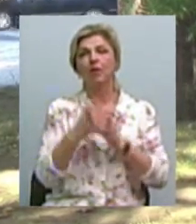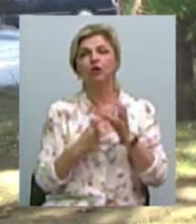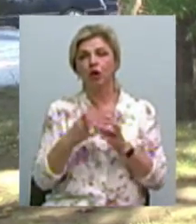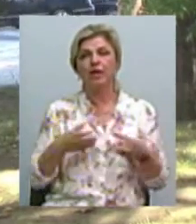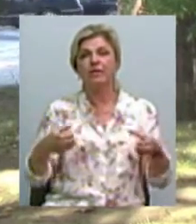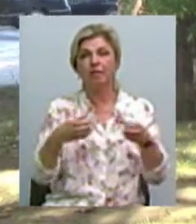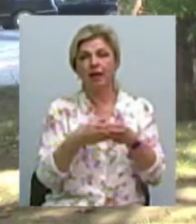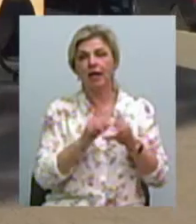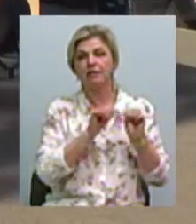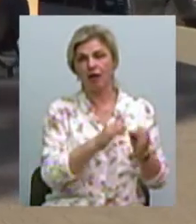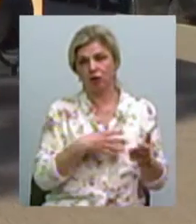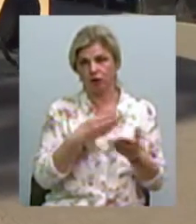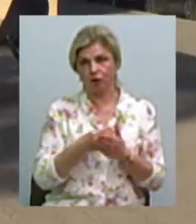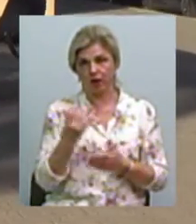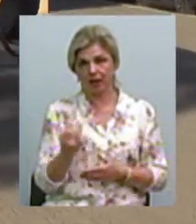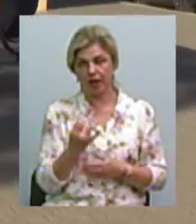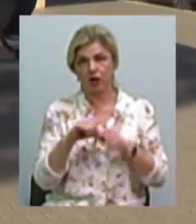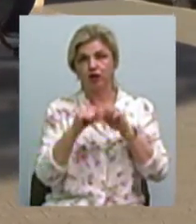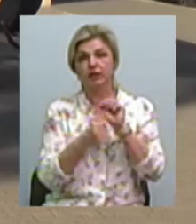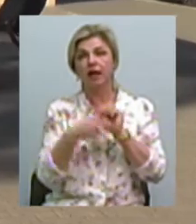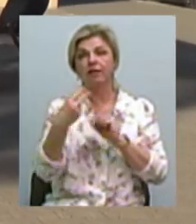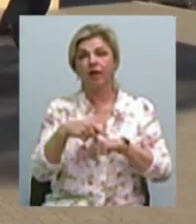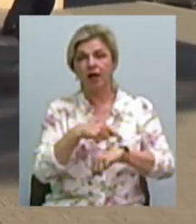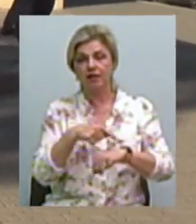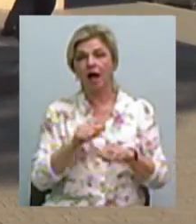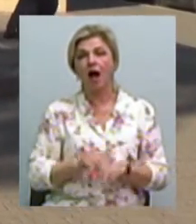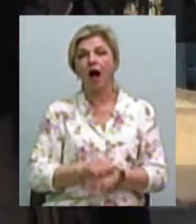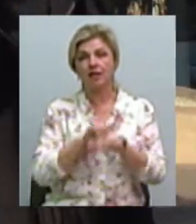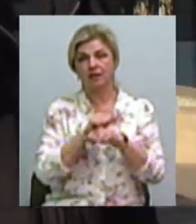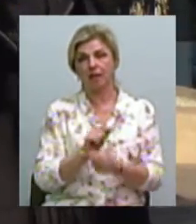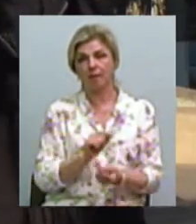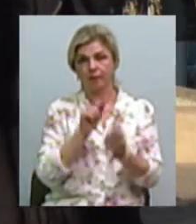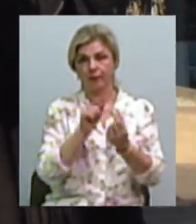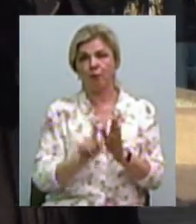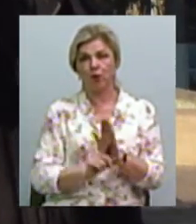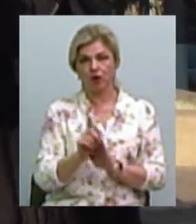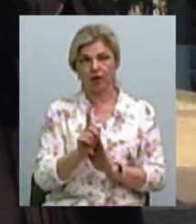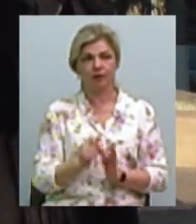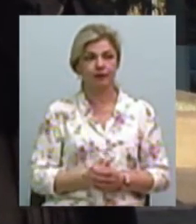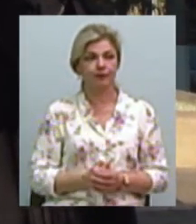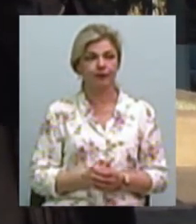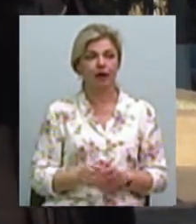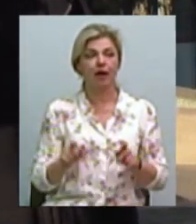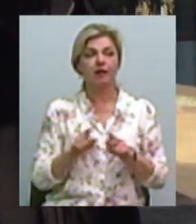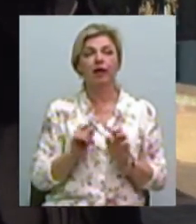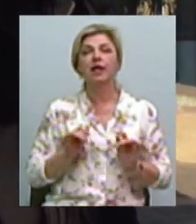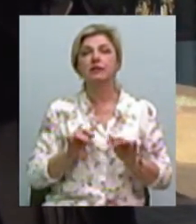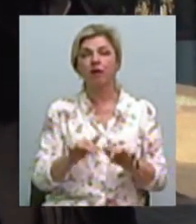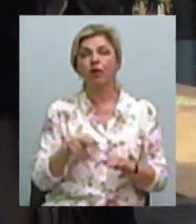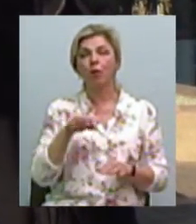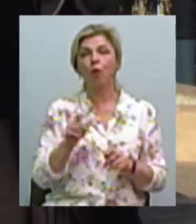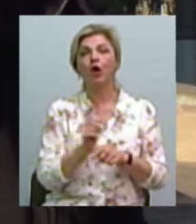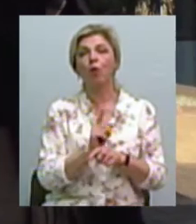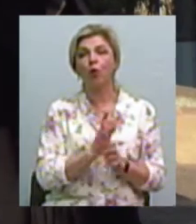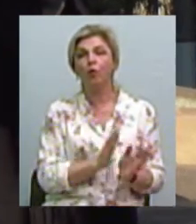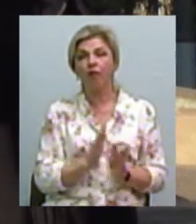захисту своїх інтересів. О 16:20 акція розпочалась. Подібні заходи по регулюванню миру